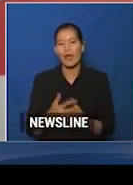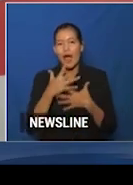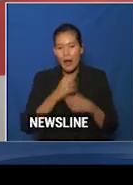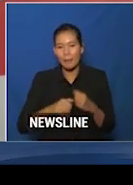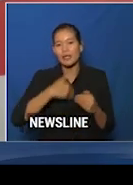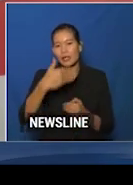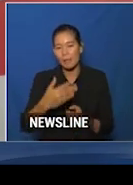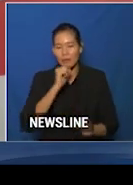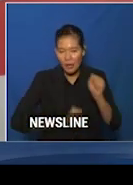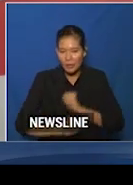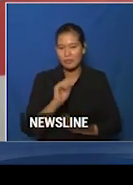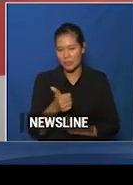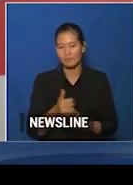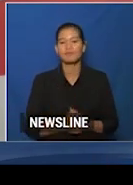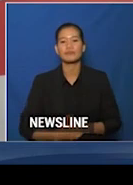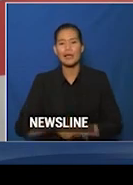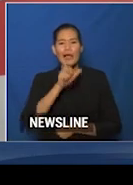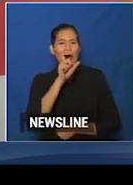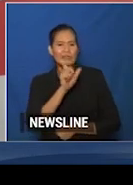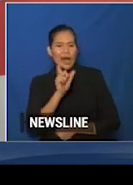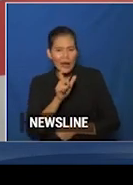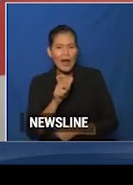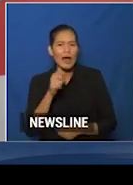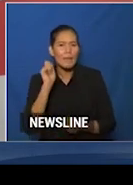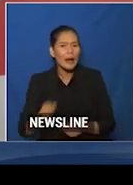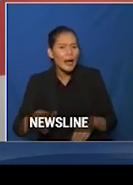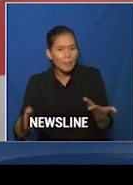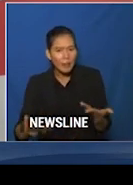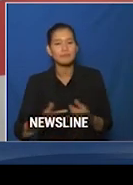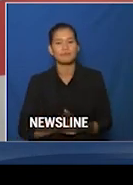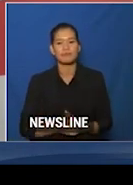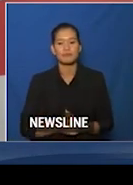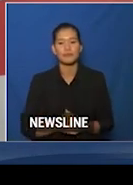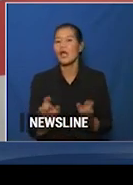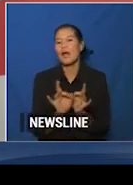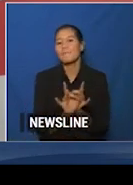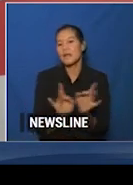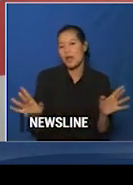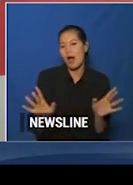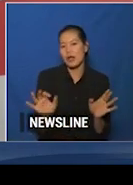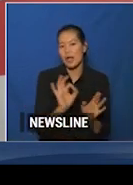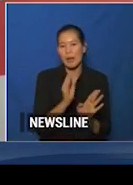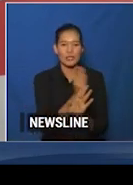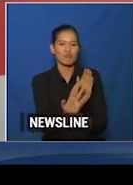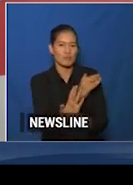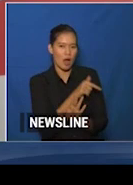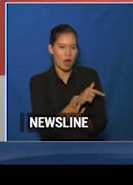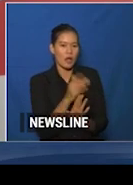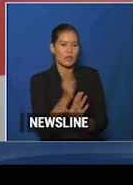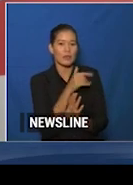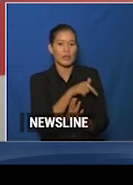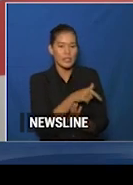laksanakan metode yang digunakan untuk pemeriksaan secara massal adalah berbeda dengan metode yang selama ini kita gunakan untuk